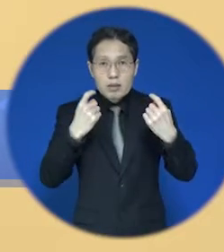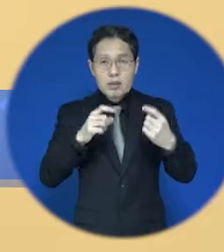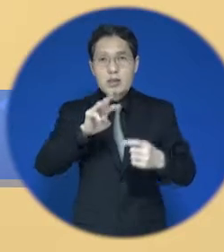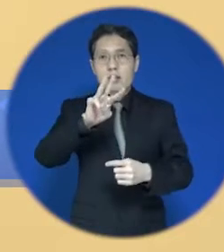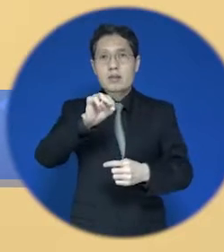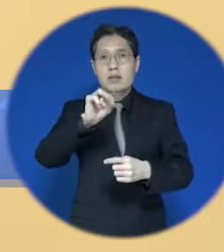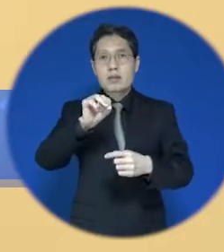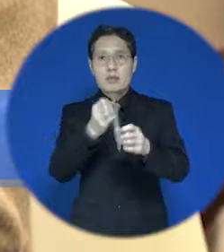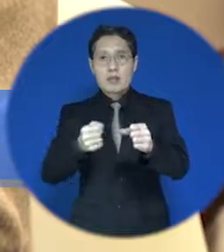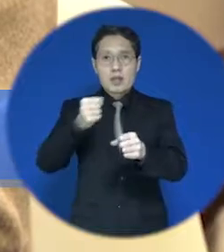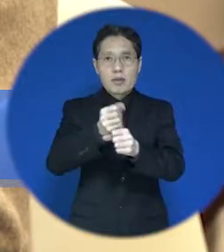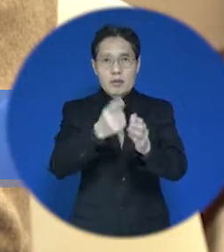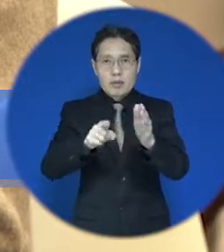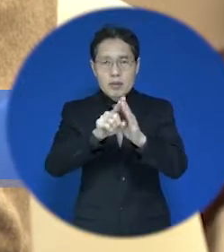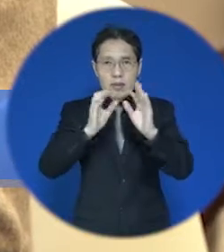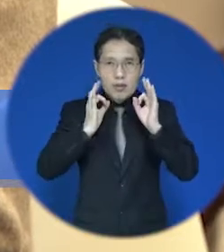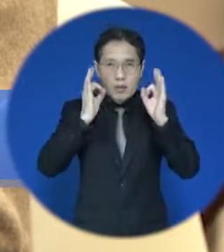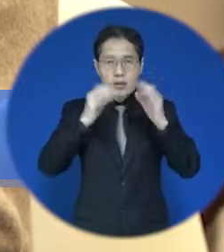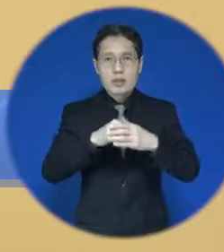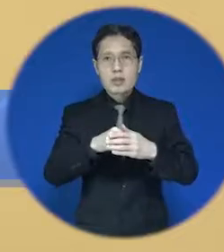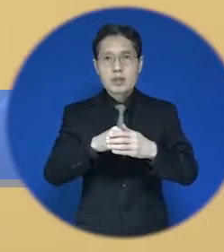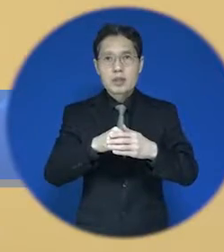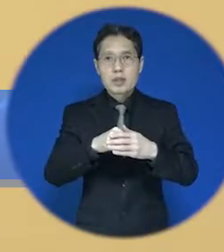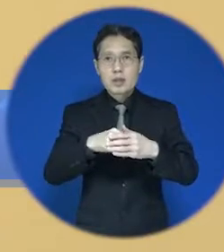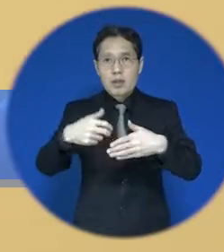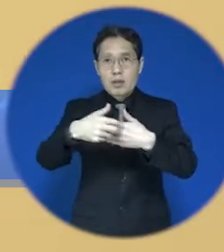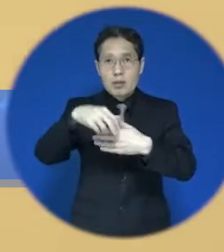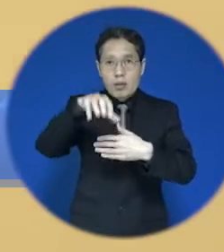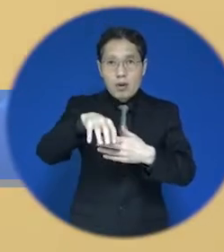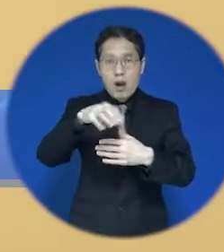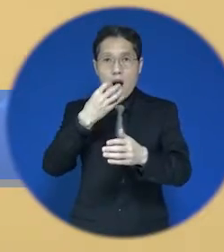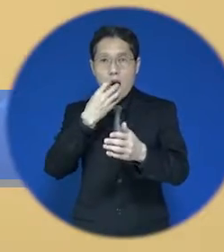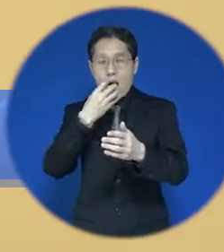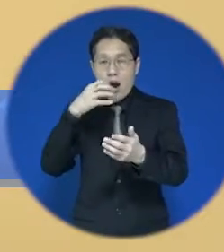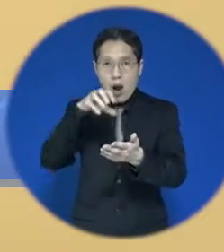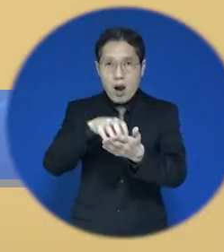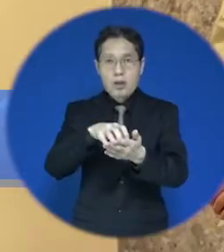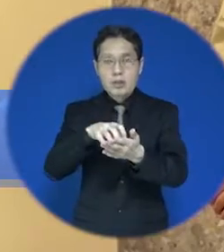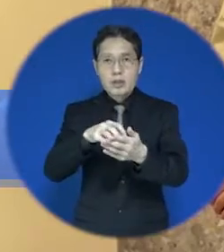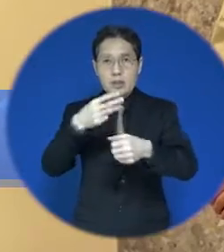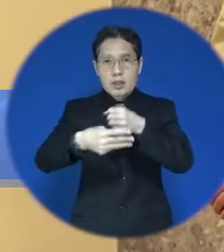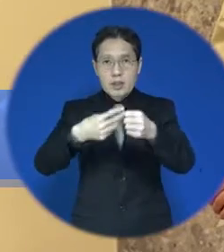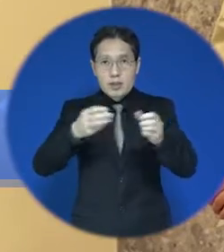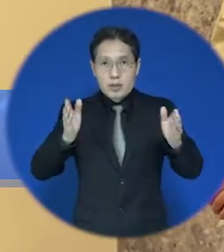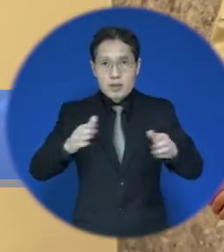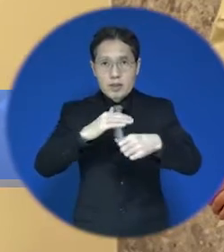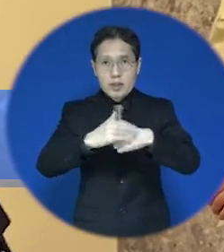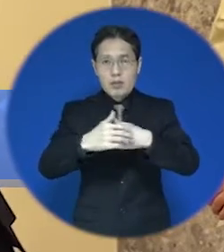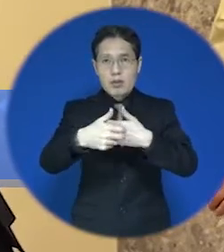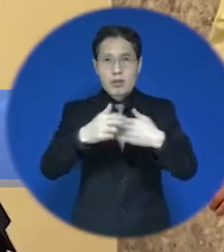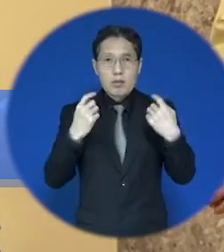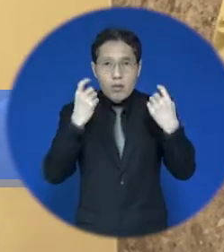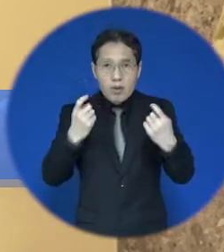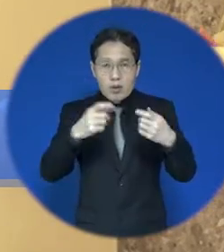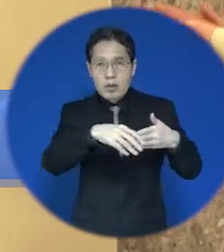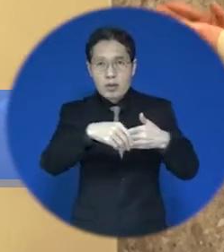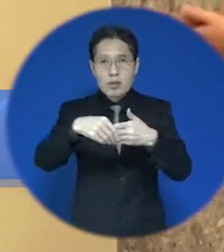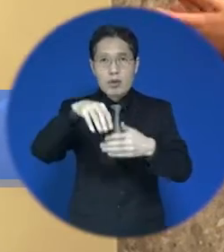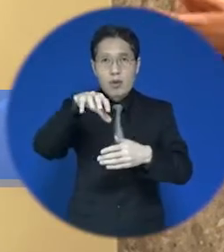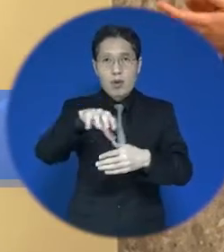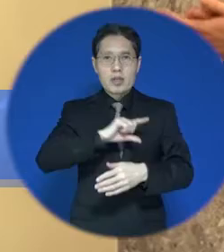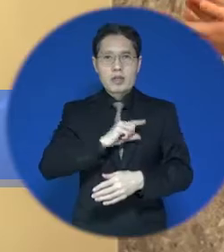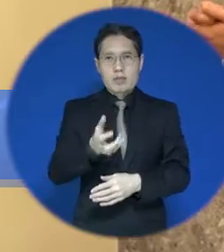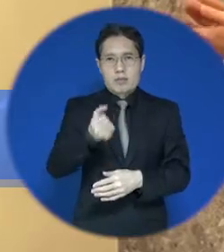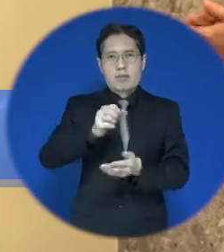3만명 회복을 위해 나섰습니다 선도 의료기관으로 지정되면 3년간 대구시 지정 의료관광 선도 우려 기관